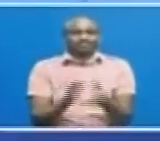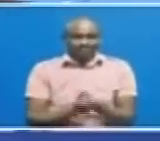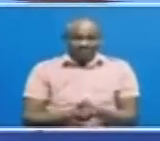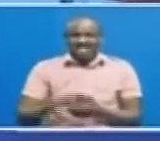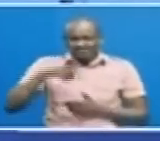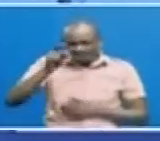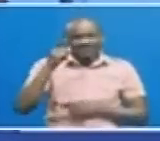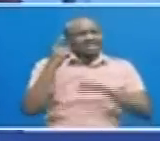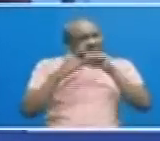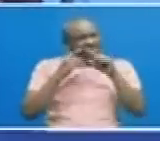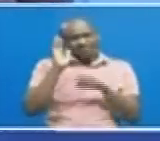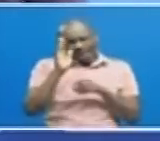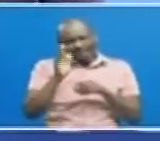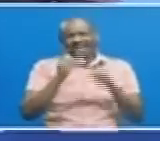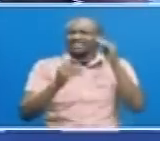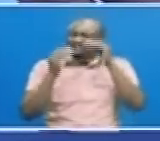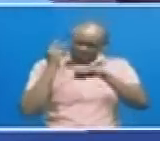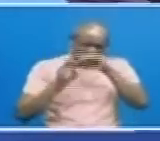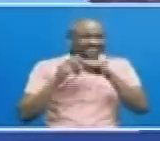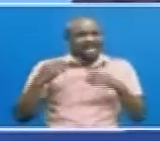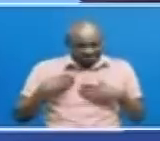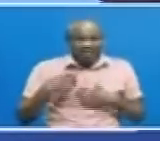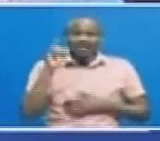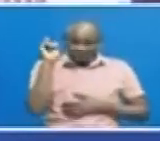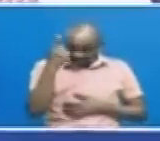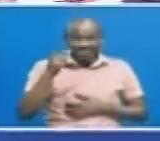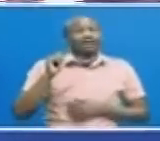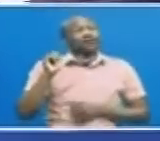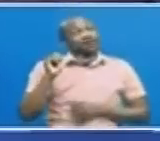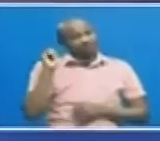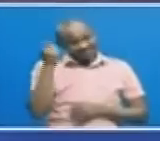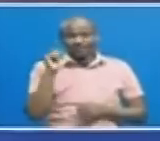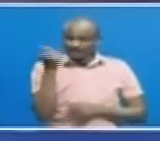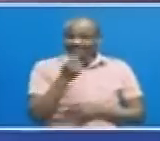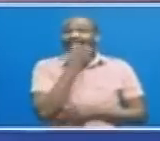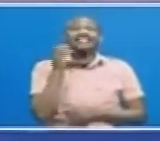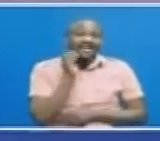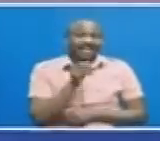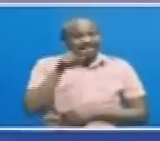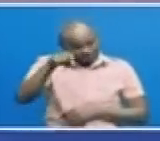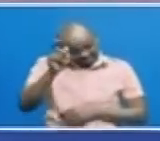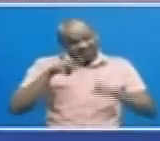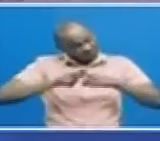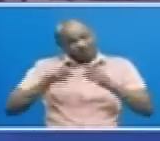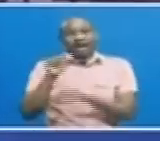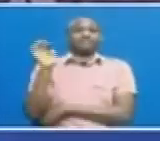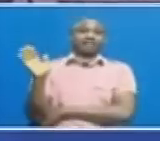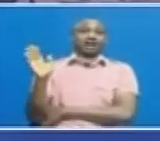ujuzi uliomnafasisha kuunda magari ya aliyekuwa rais wa kwanza wa taifa la Kenya, hayati Mzee Jomo Kenyatta, kati ya